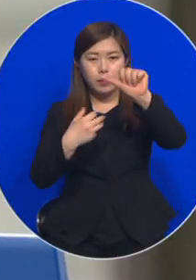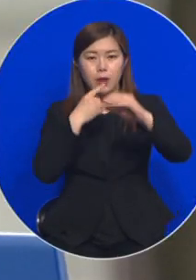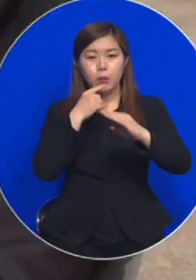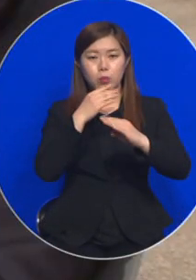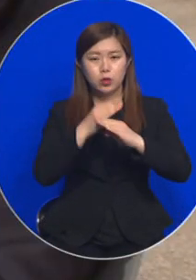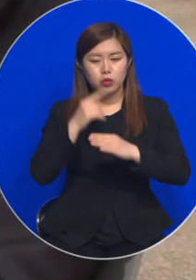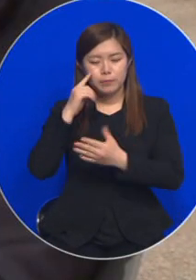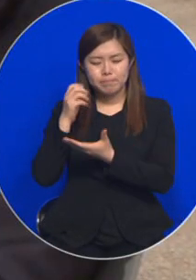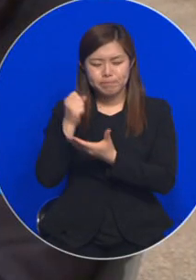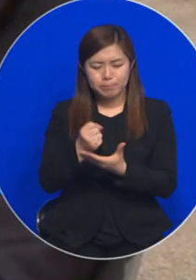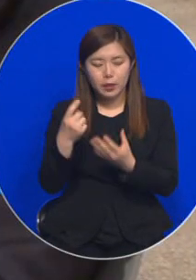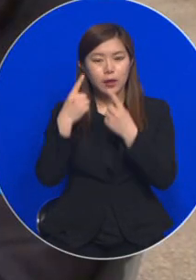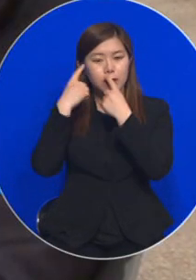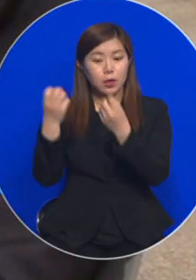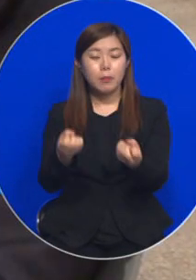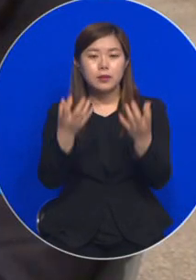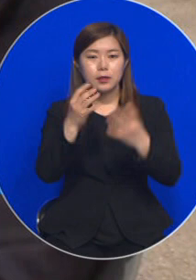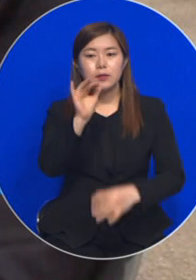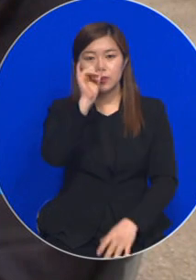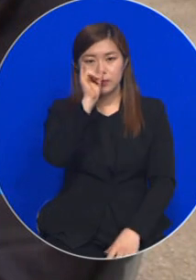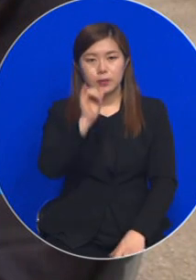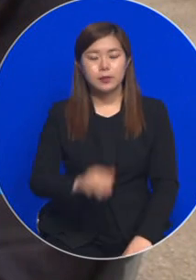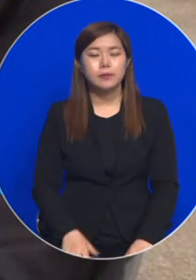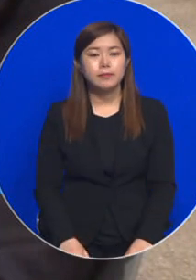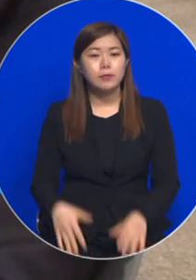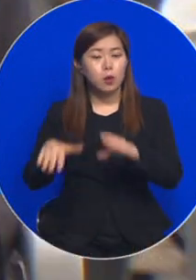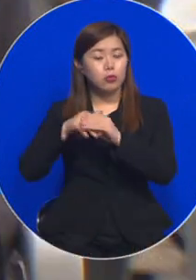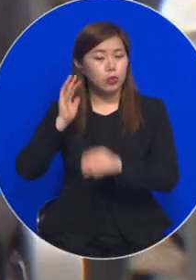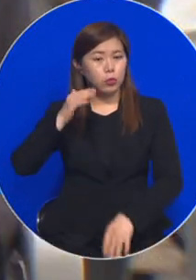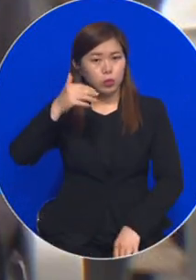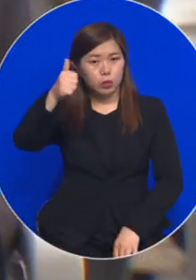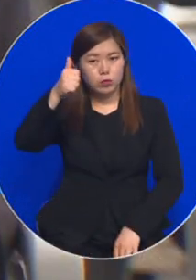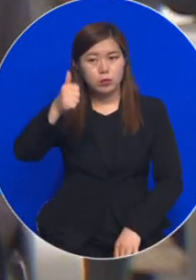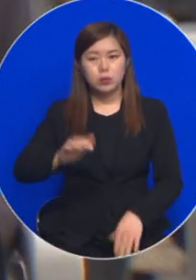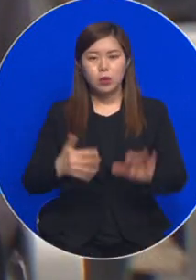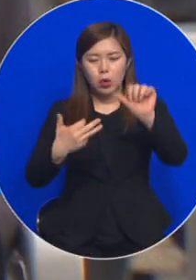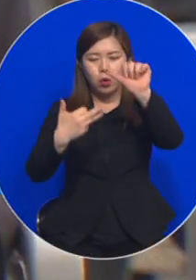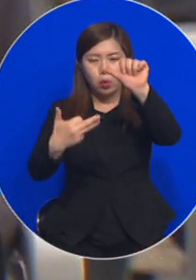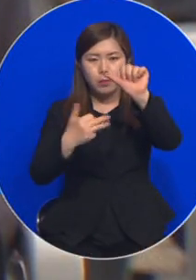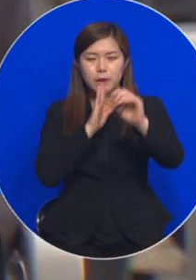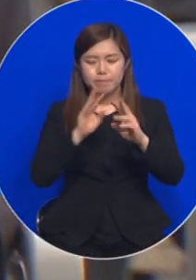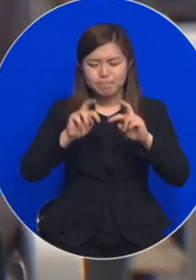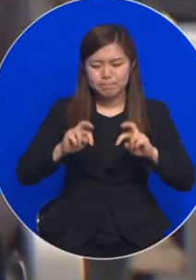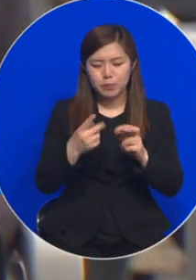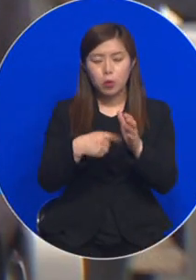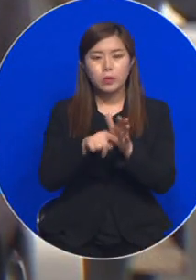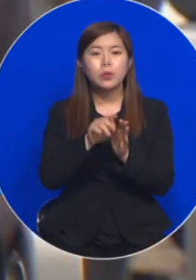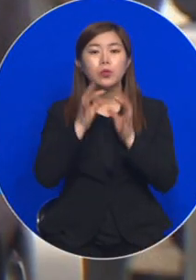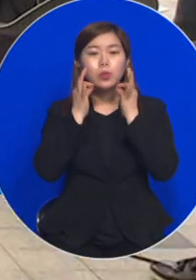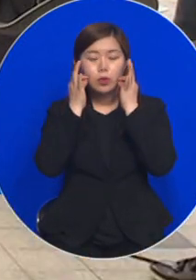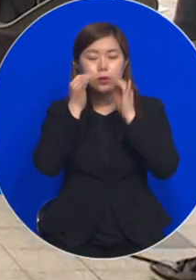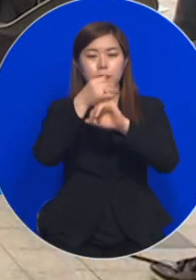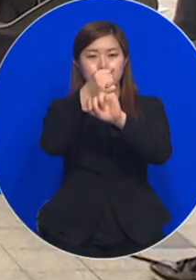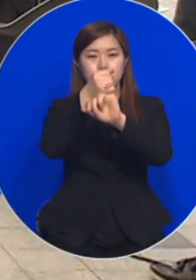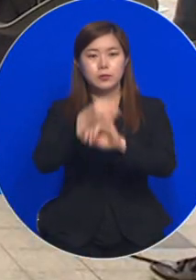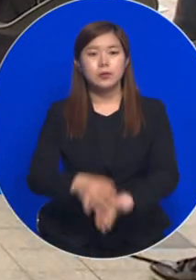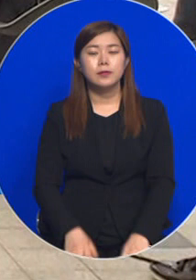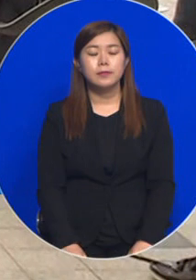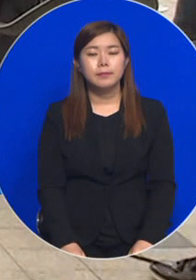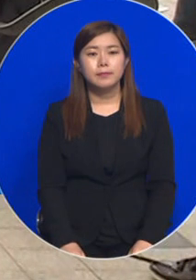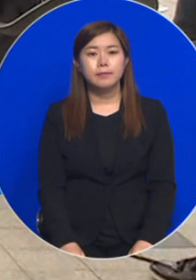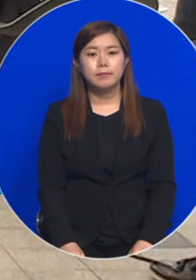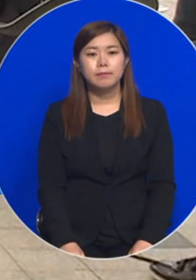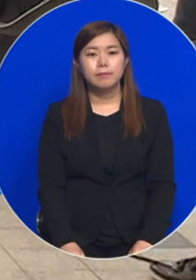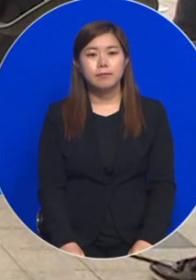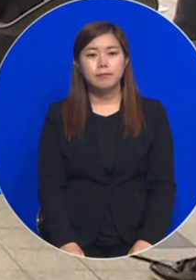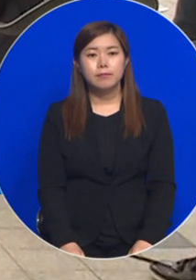기념식. 문재인 대통령은 기념사에서 정부는 5.18 진상규명에 최선을 다하겠다고 약속했습니다.